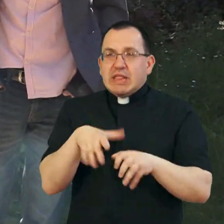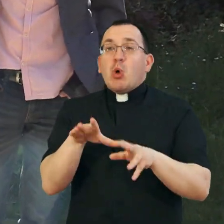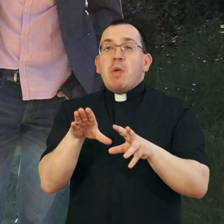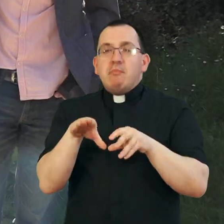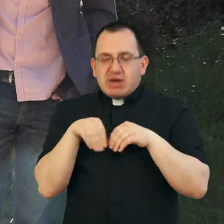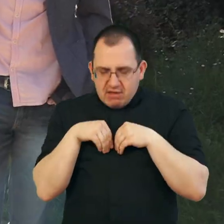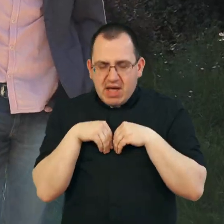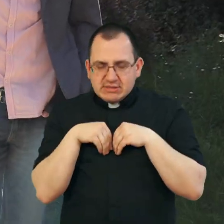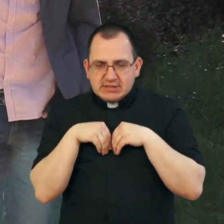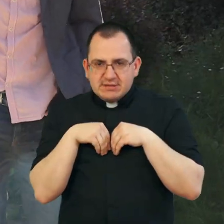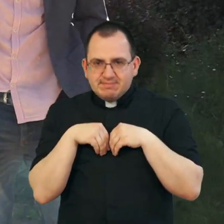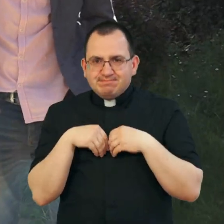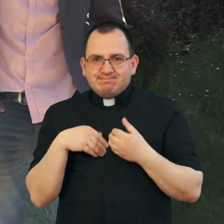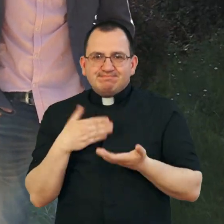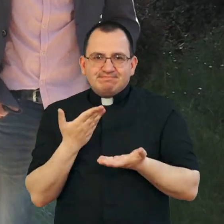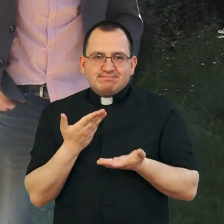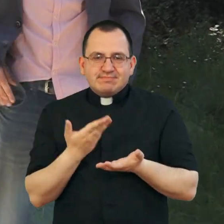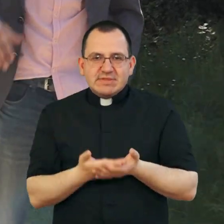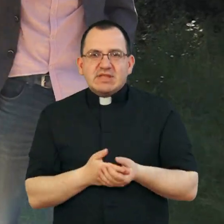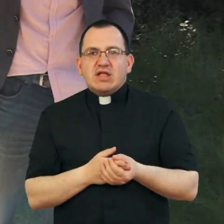Jel, i ponovno u tom svjetlu